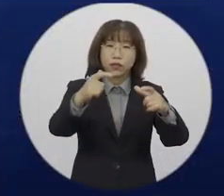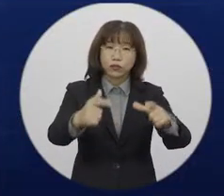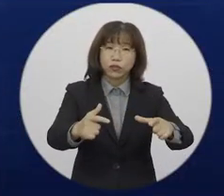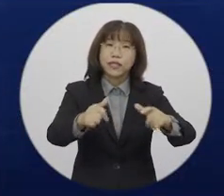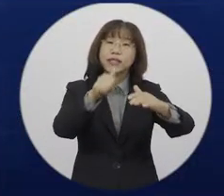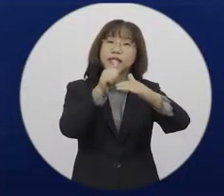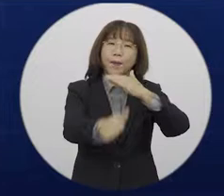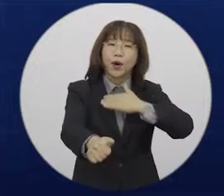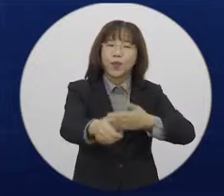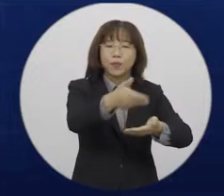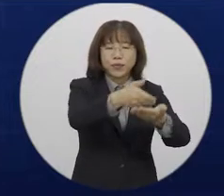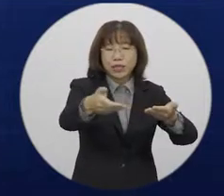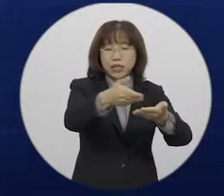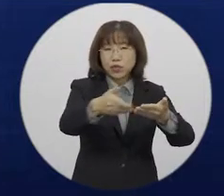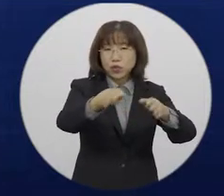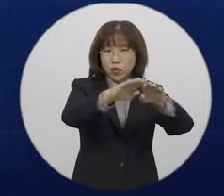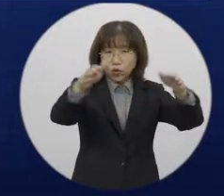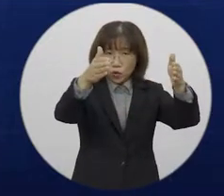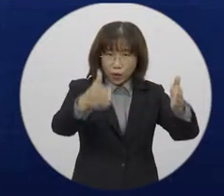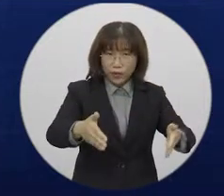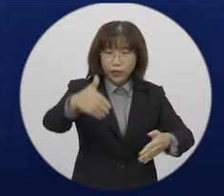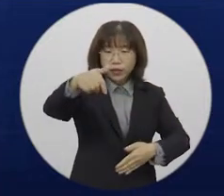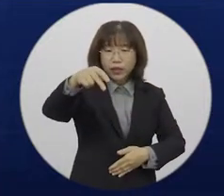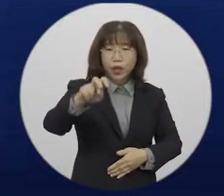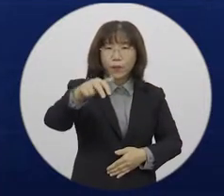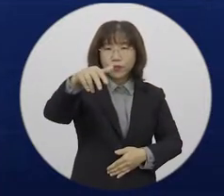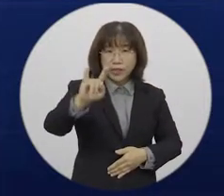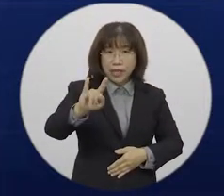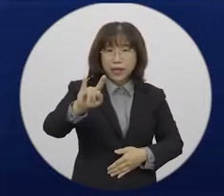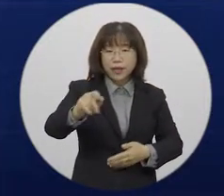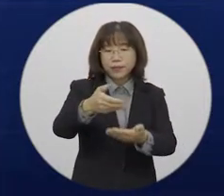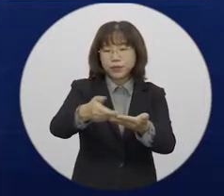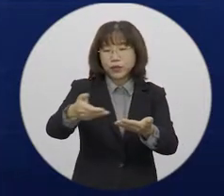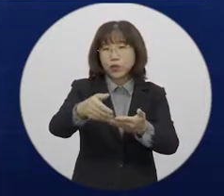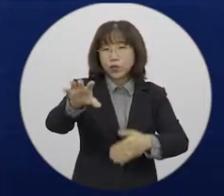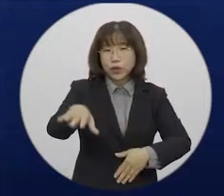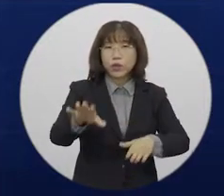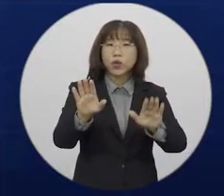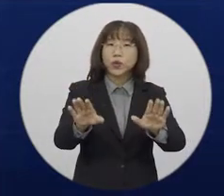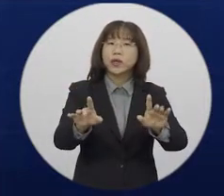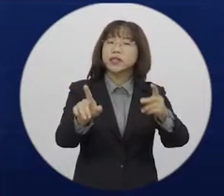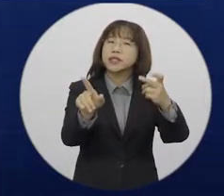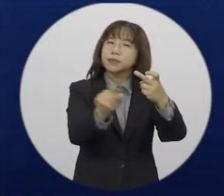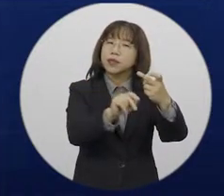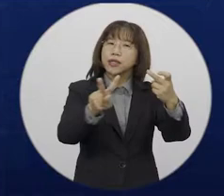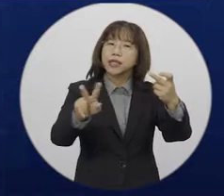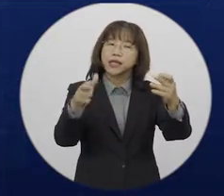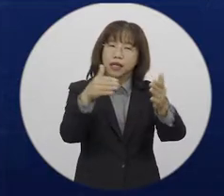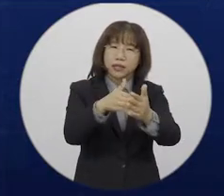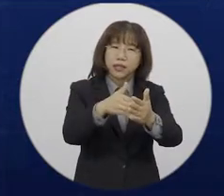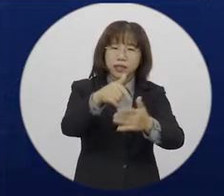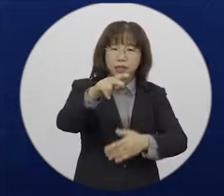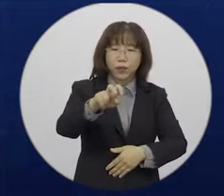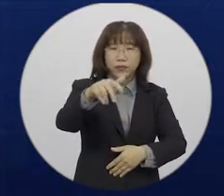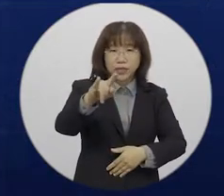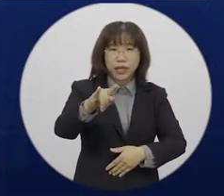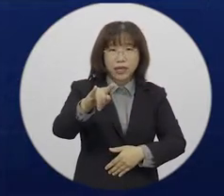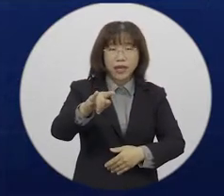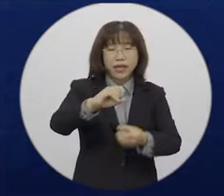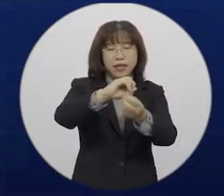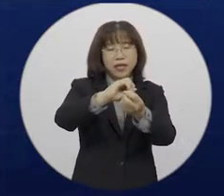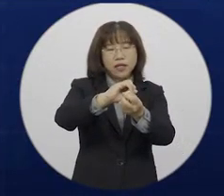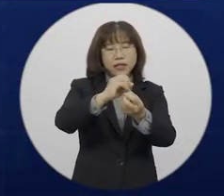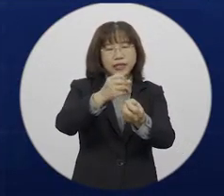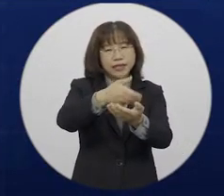강서구의 대표 미술관인 겸재정선미술관에서 오는 12월 1일까지 겸재화온 재조명